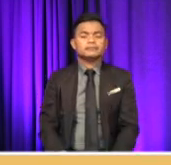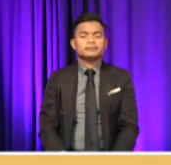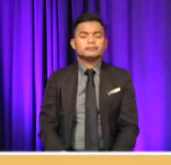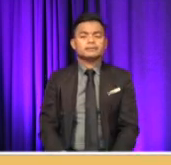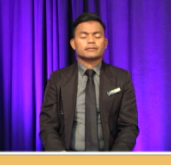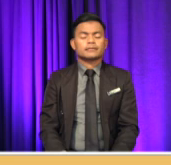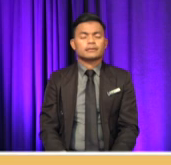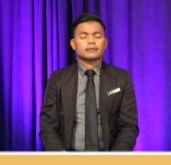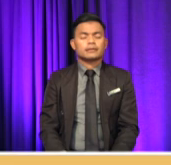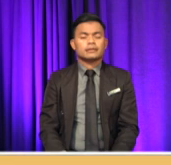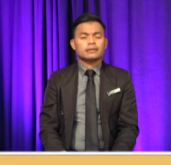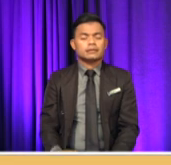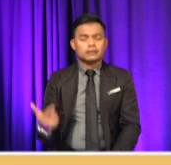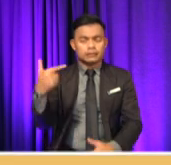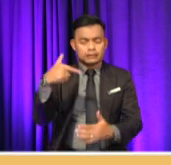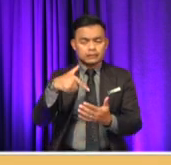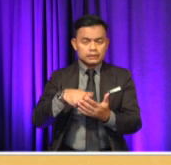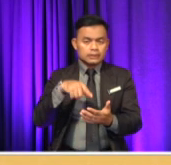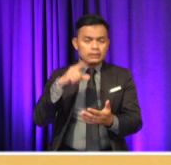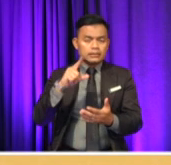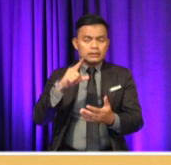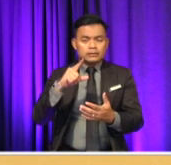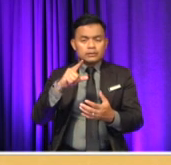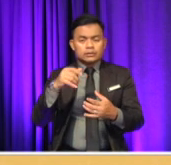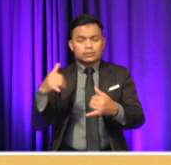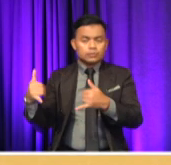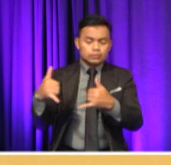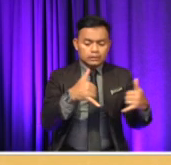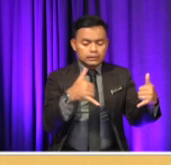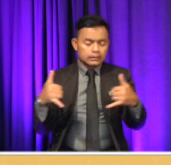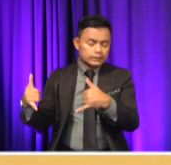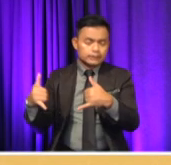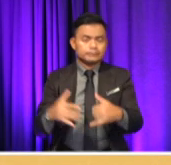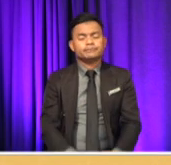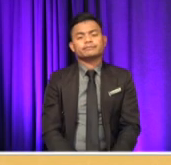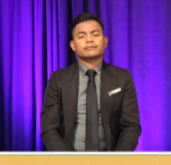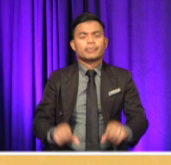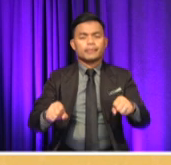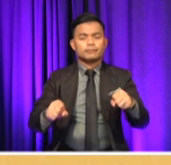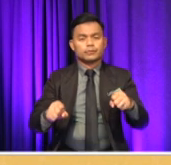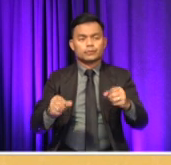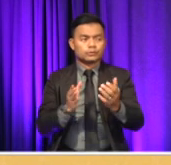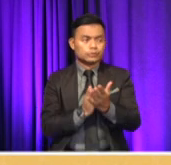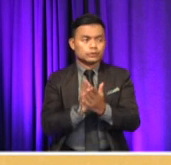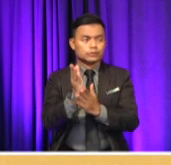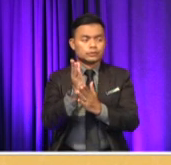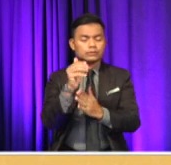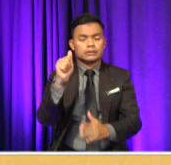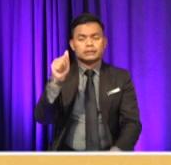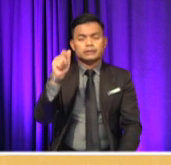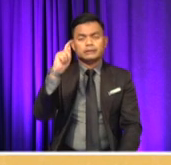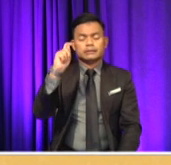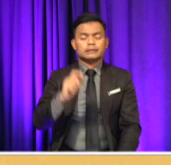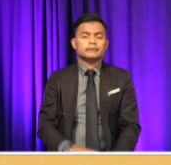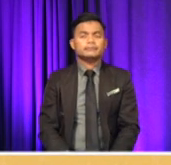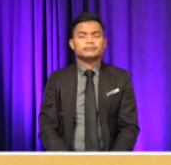motto arus ulah Ali Oke di tengah moto arus Turus eee Tapi ini harus terus